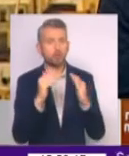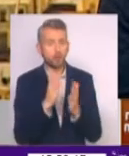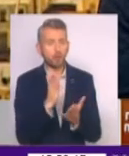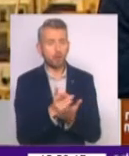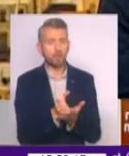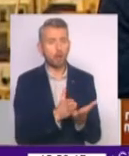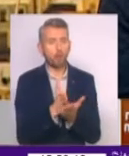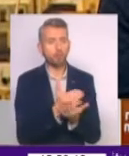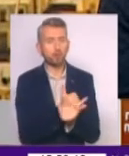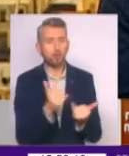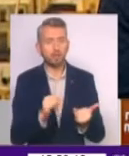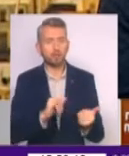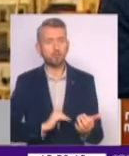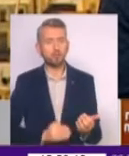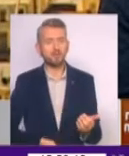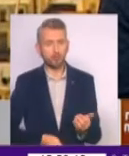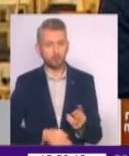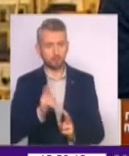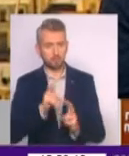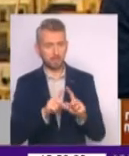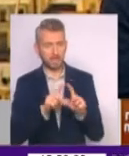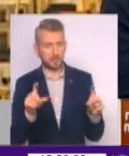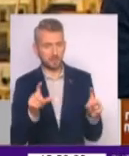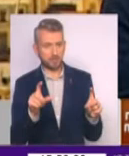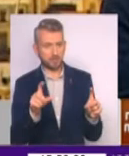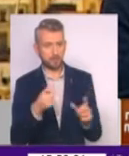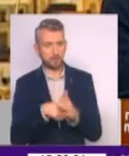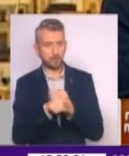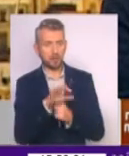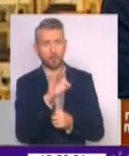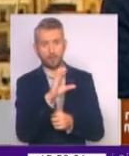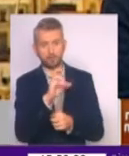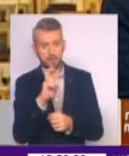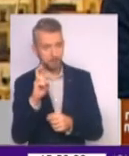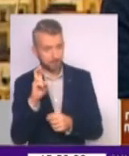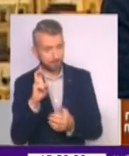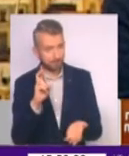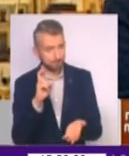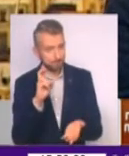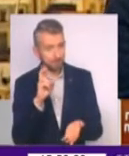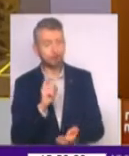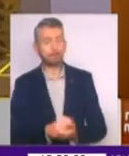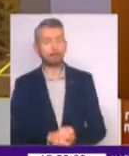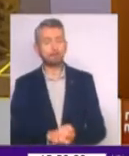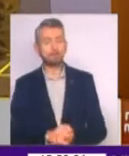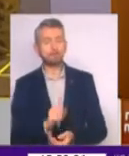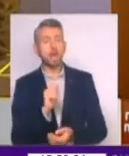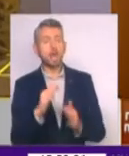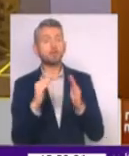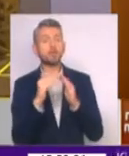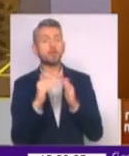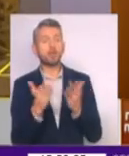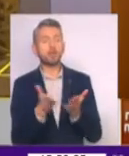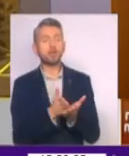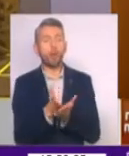обслуговуванні у приватного підприємства, угу. да, оскільки тобто, це ОСББ. Так, але будинок, який